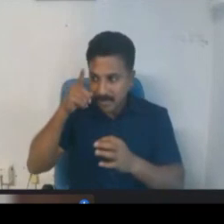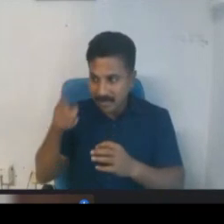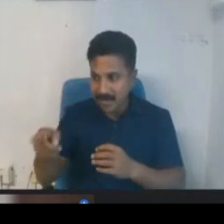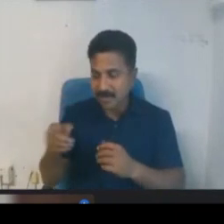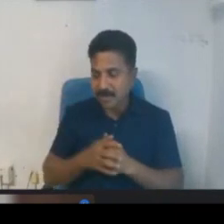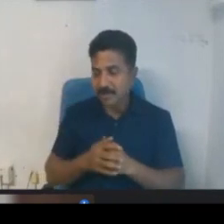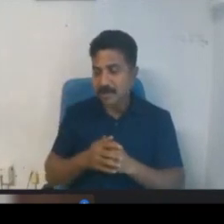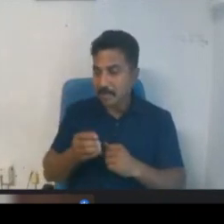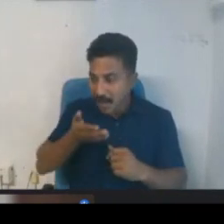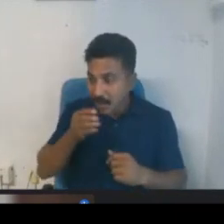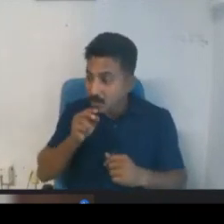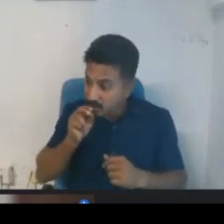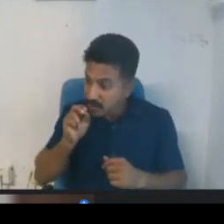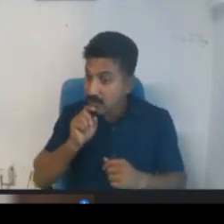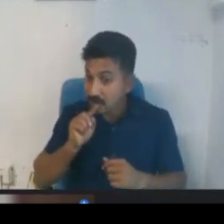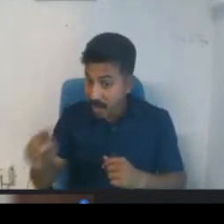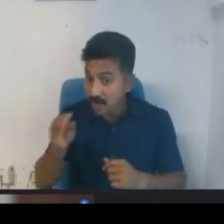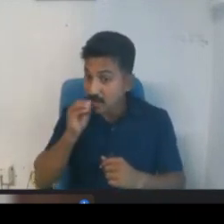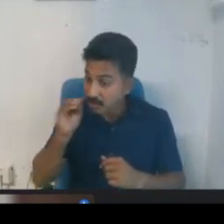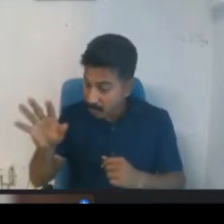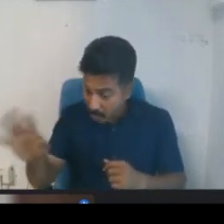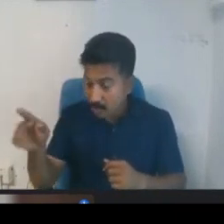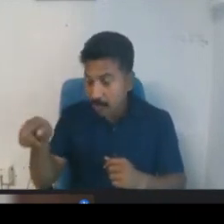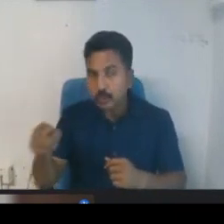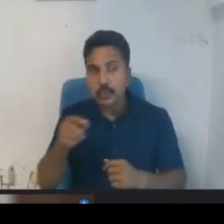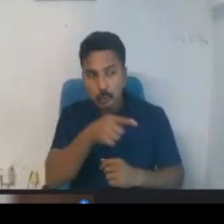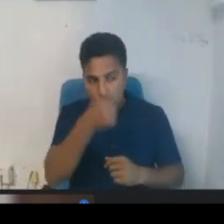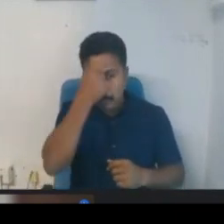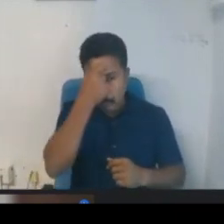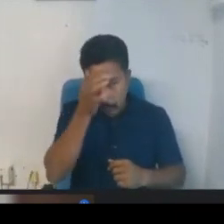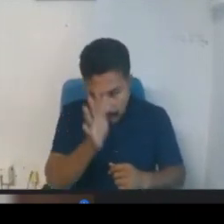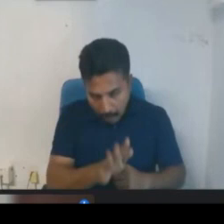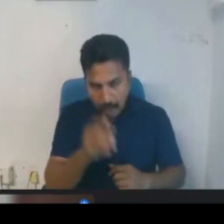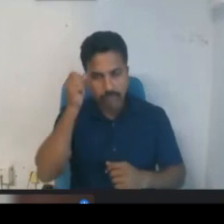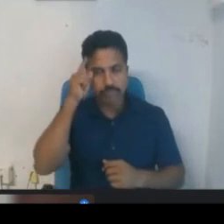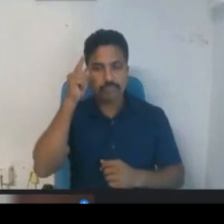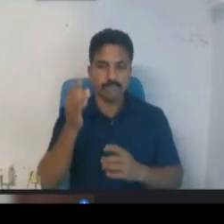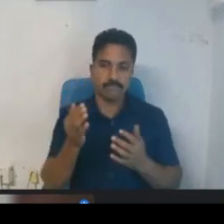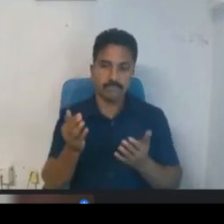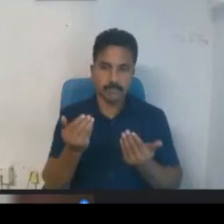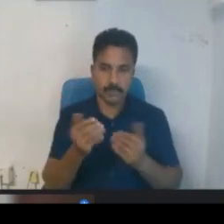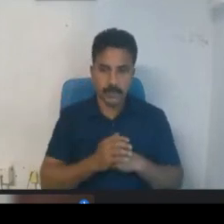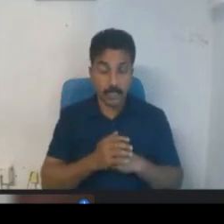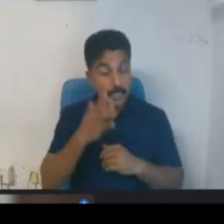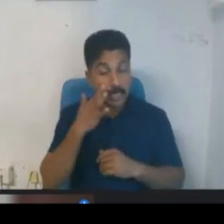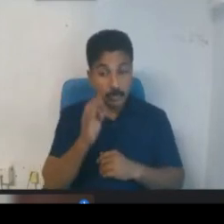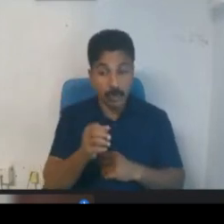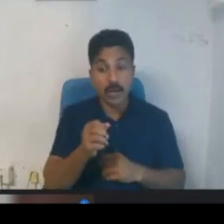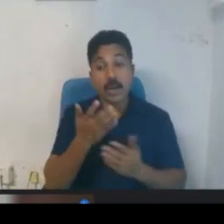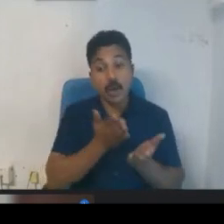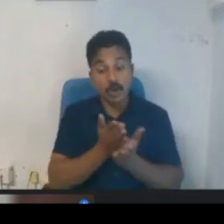കാര്യം പറയുകയാണെന്നുണ്ടെങ്കിൽ കുട്ടിയുടെ അമ്മ എത്രത്തോളം ബുദ്ധിമുട്ടിലാണ് എന്ന് പാർട്ട്ണറിന് മനസ്സിലാക്കണം. അമ്മയാണ്